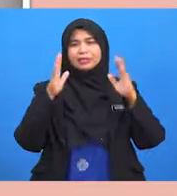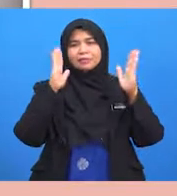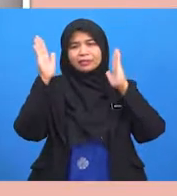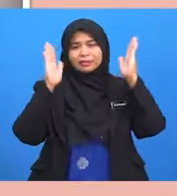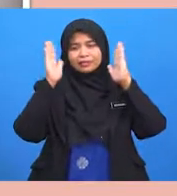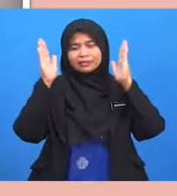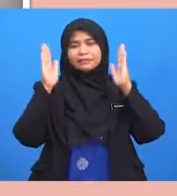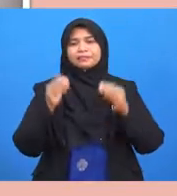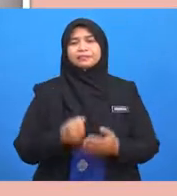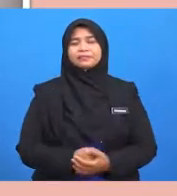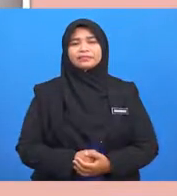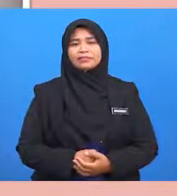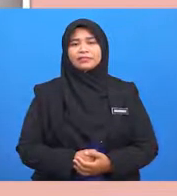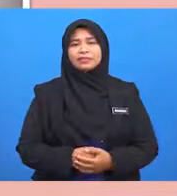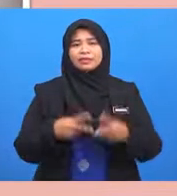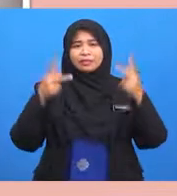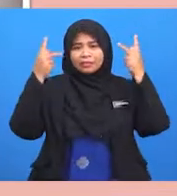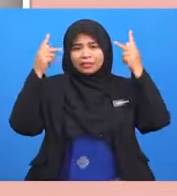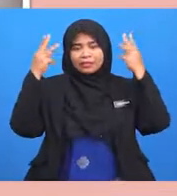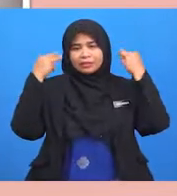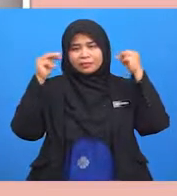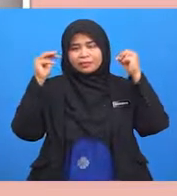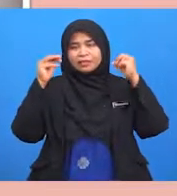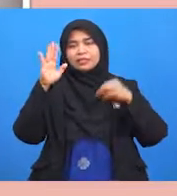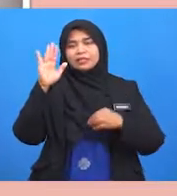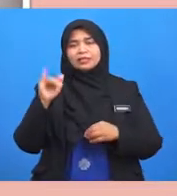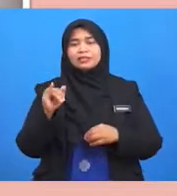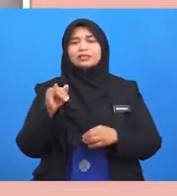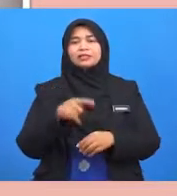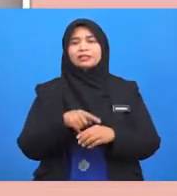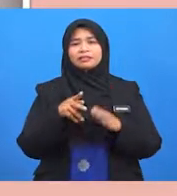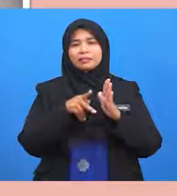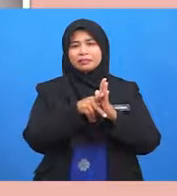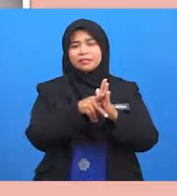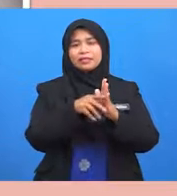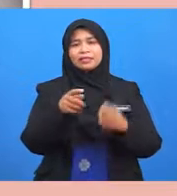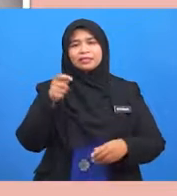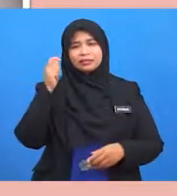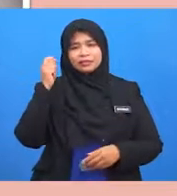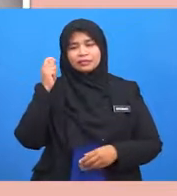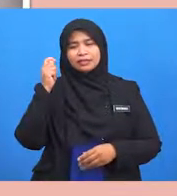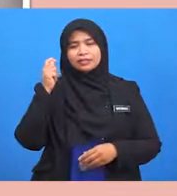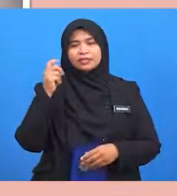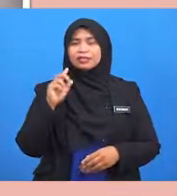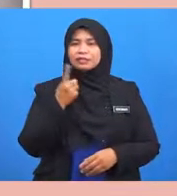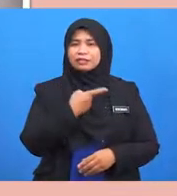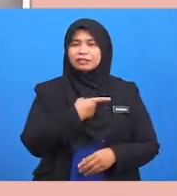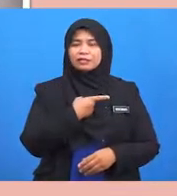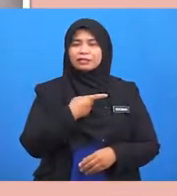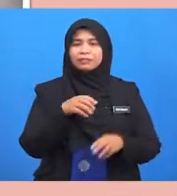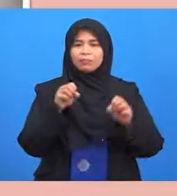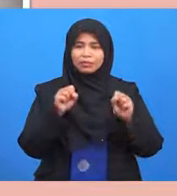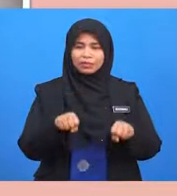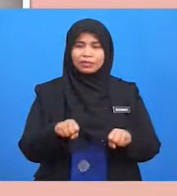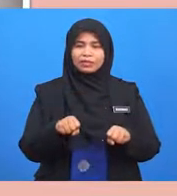Malaysia. Perdana Menteri yang dipaparkan sebentar tadi, kita